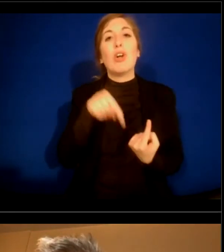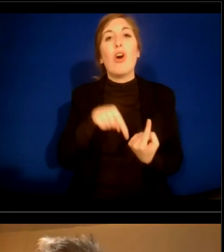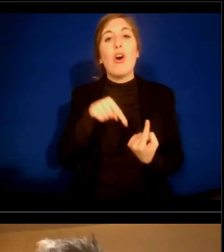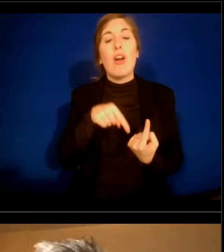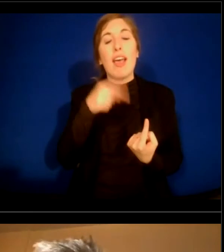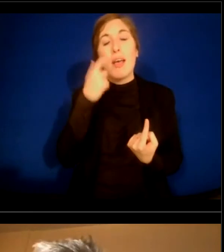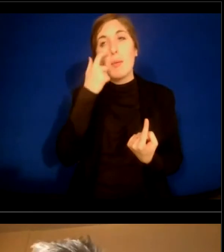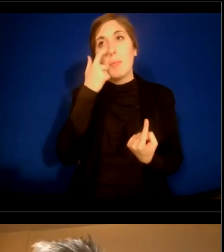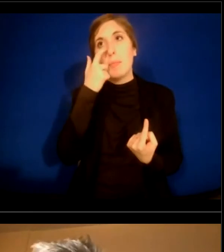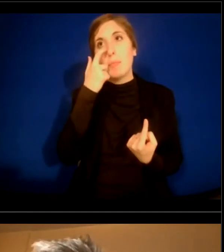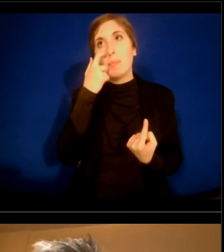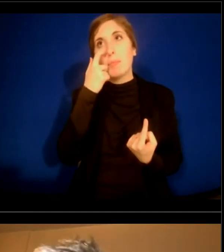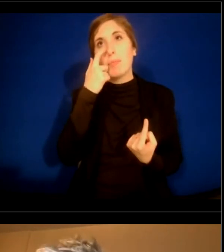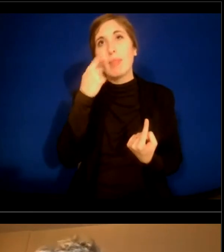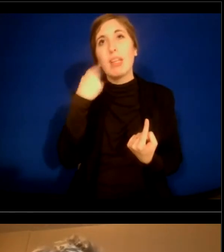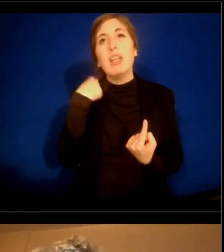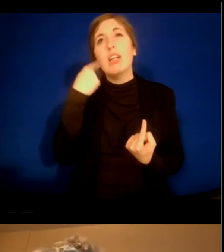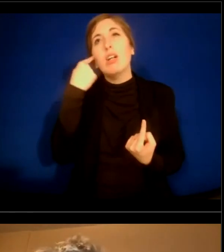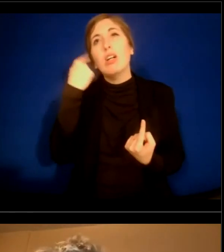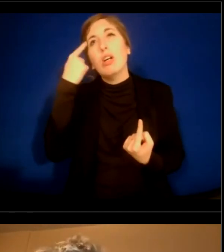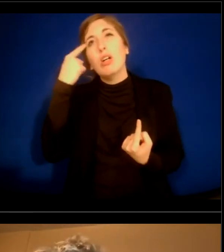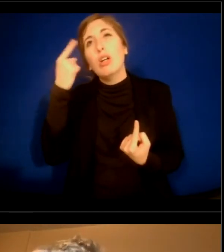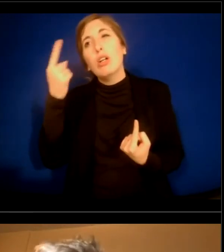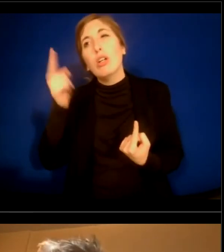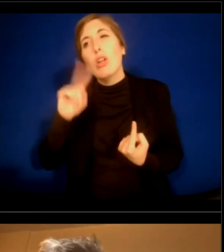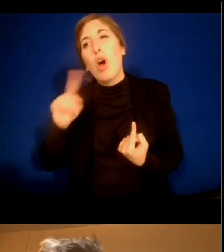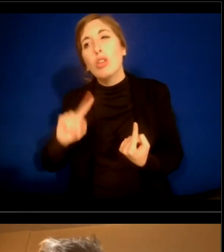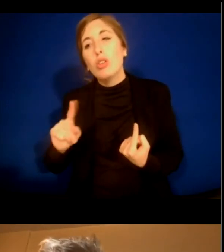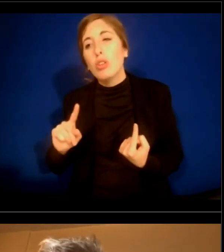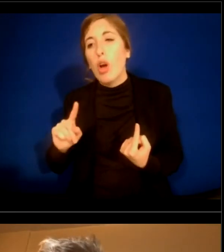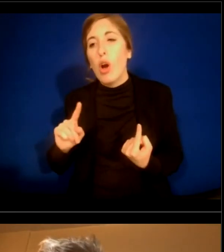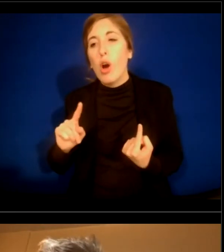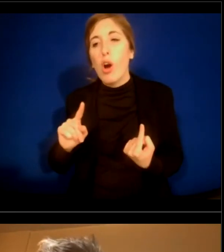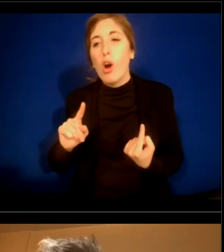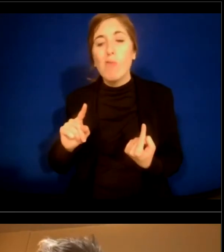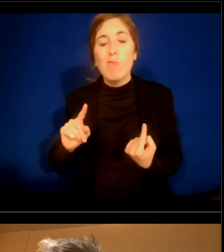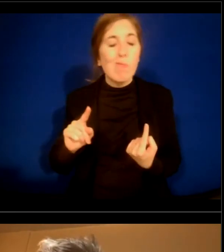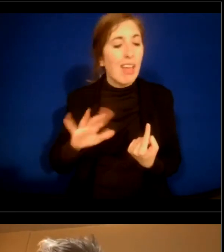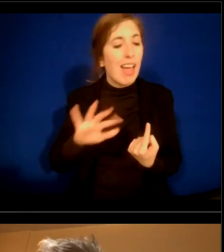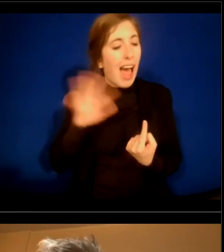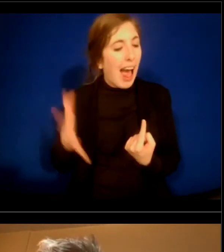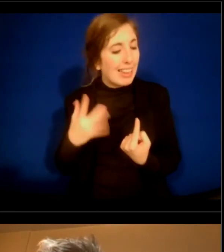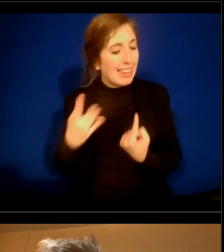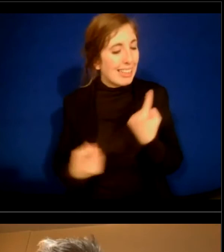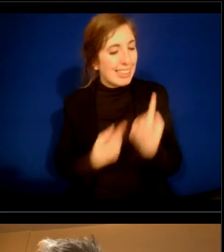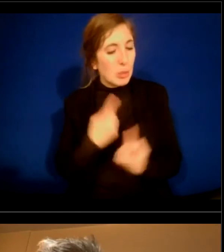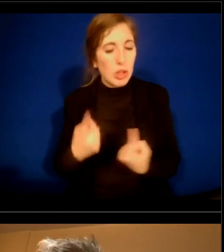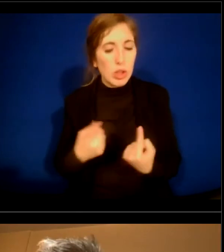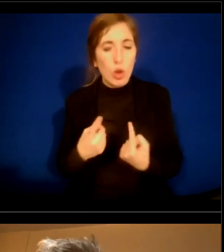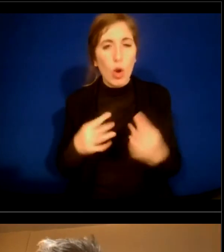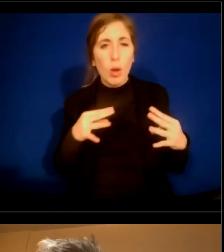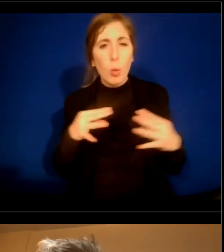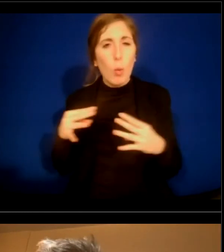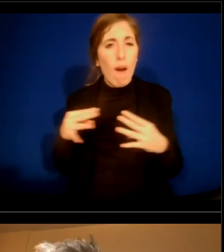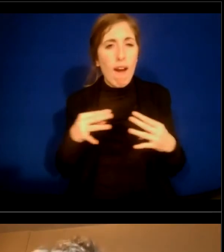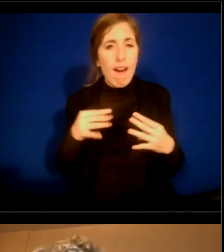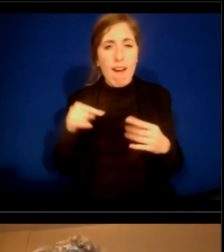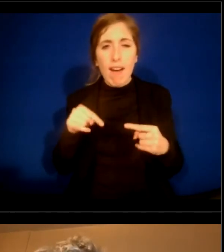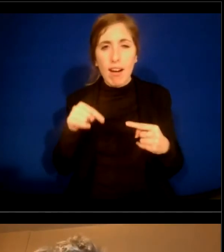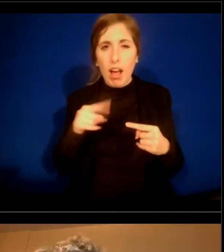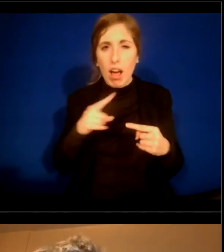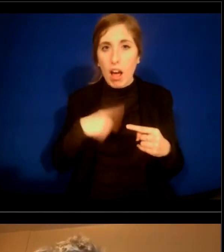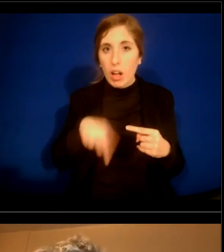abbiamo voluto che ci fosse una testimonianza, ma una testimonianza su quello che si sta facendo, perché credo sia anche